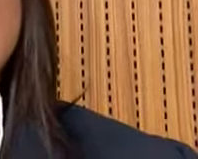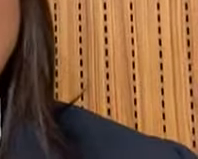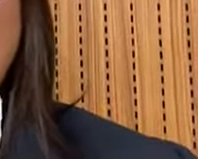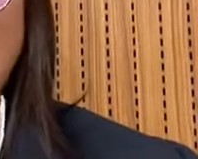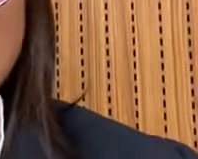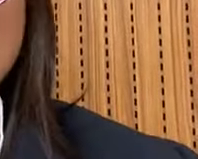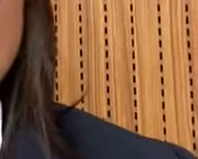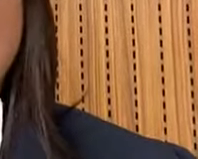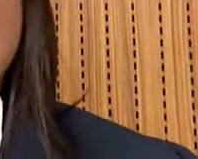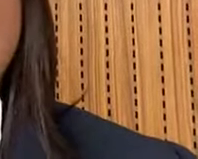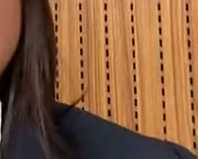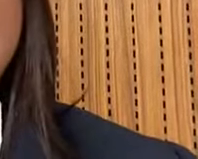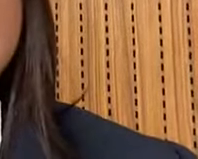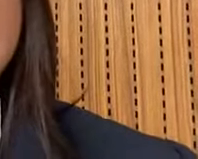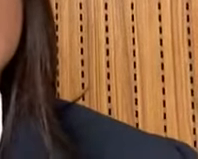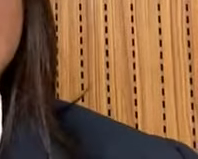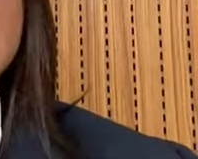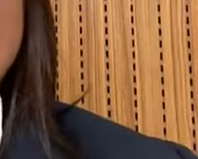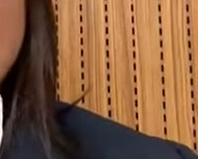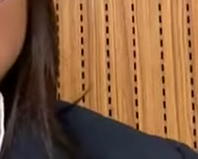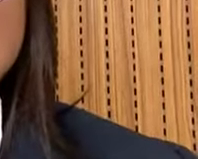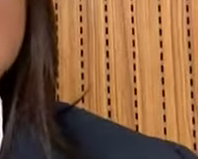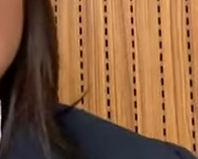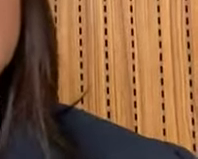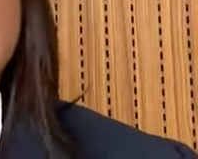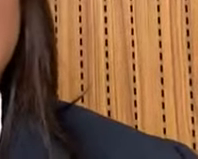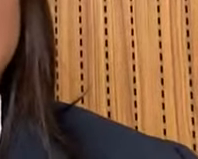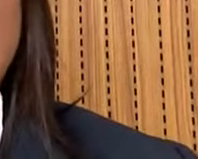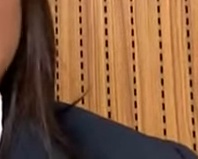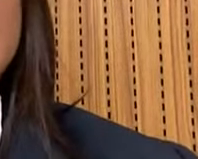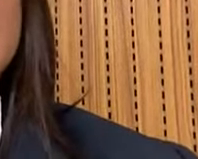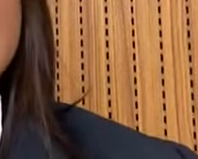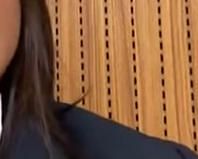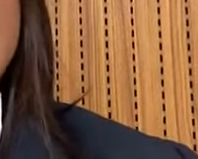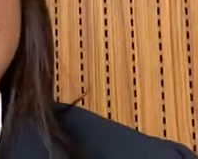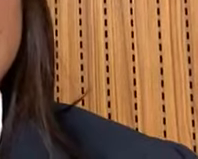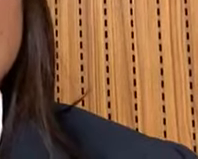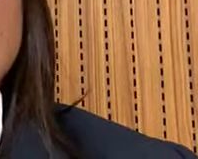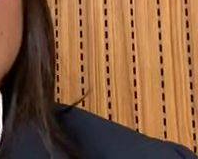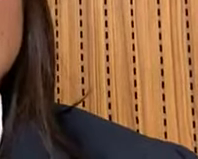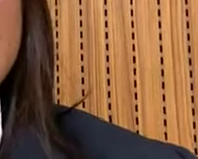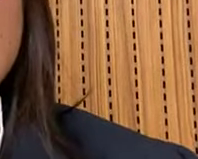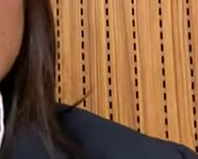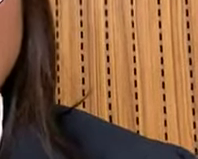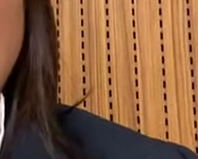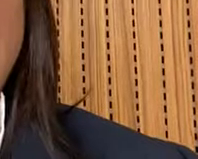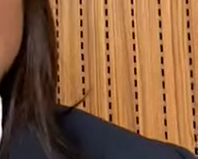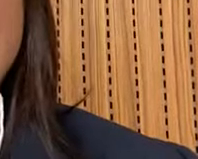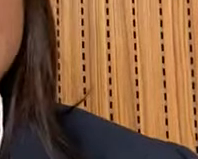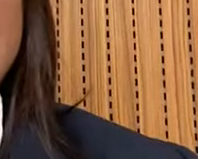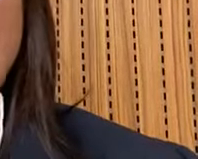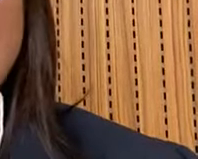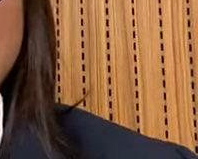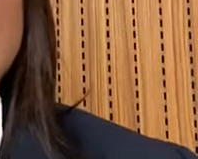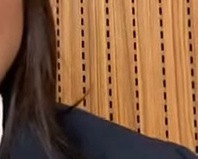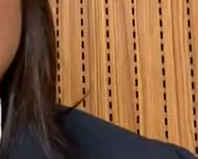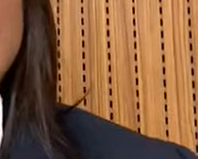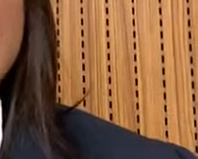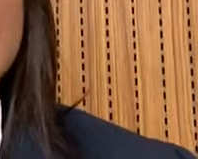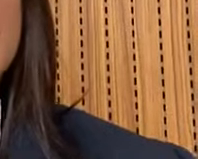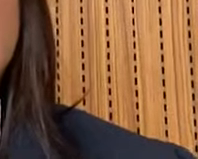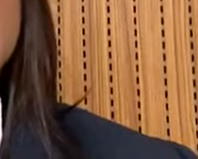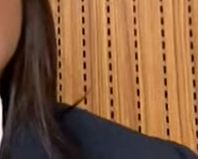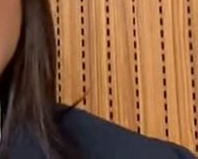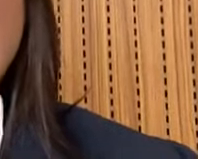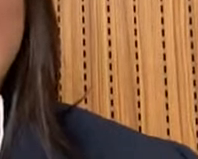ลกนะในหลายๆเรื่องด้วยกันนะคะแล้วก็ที่สำคัญคือการที่ฝ่ายค้านได้มีการอภิปรายในวัน